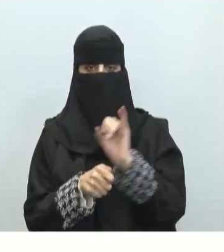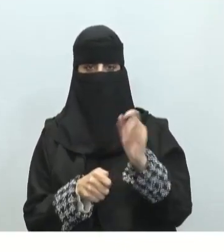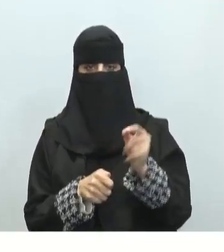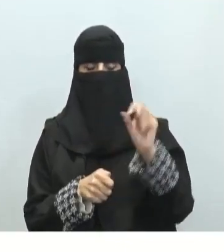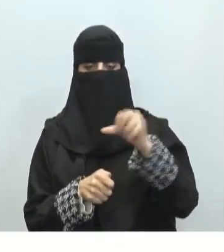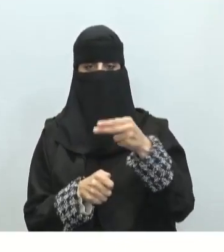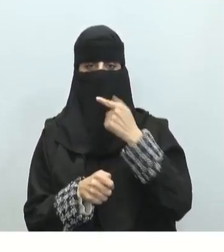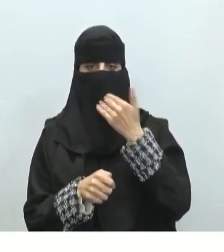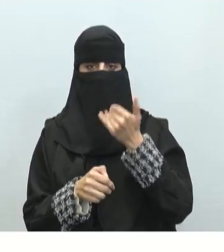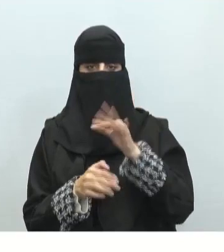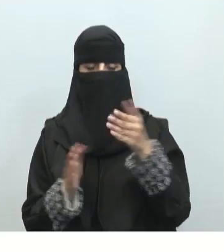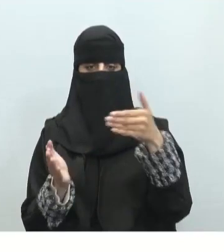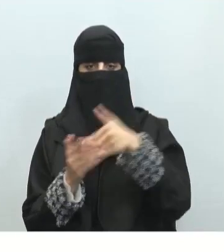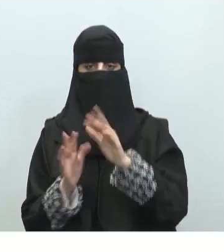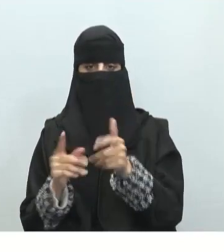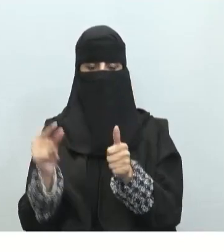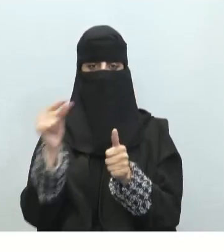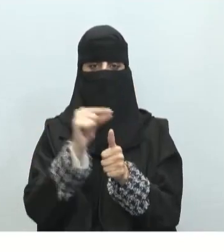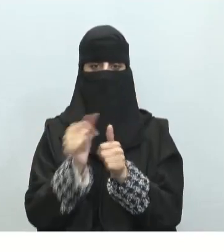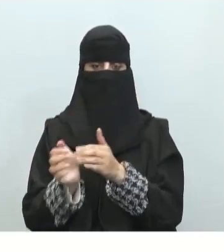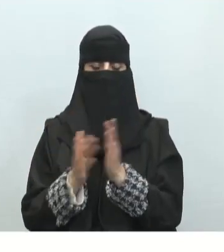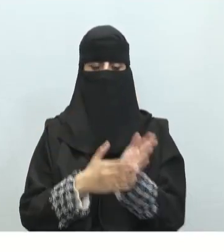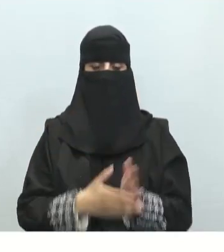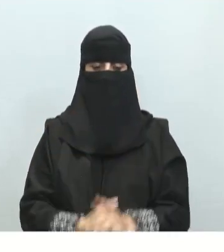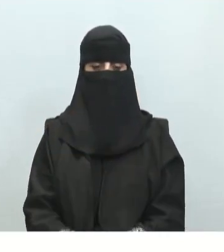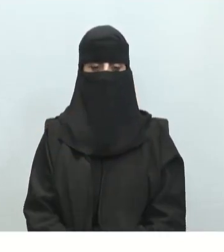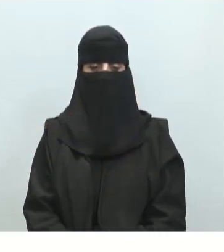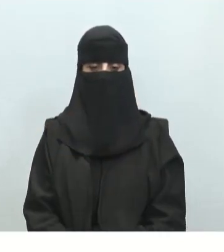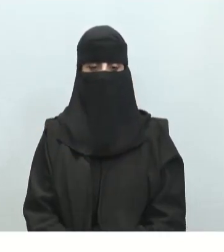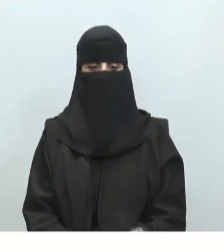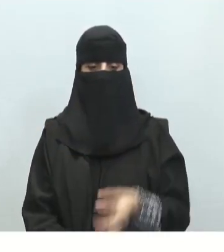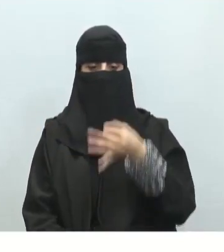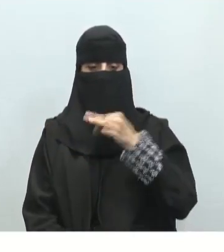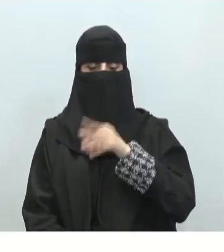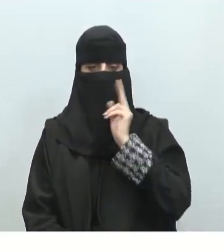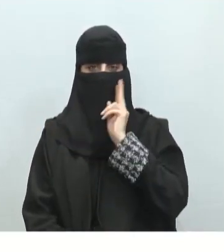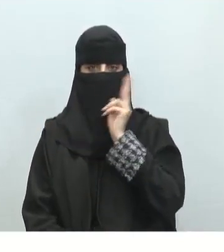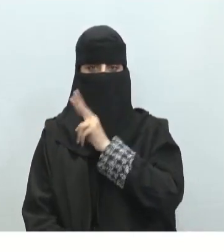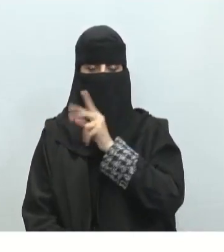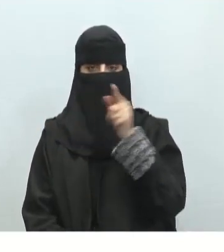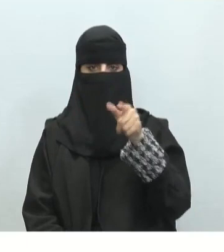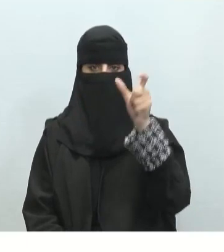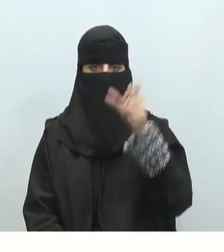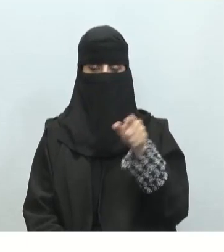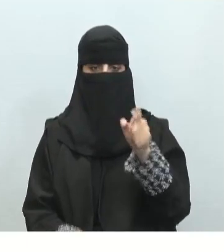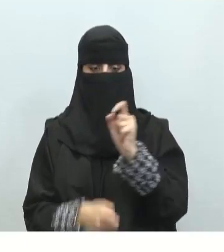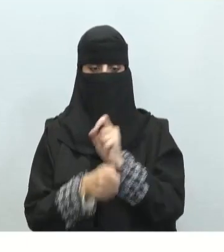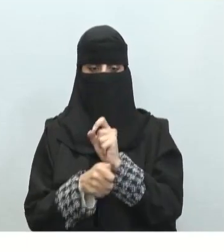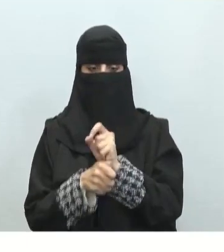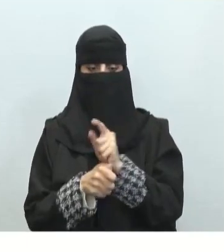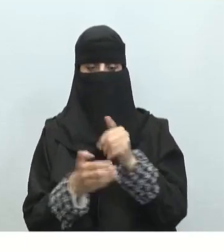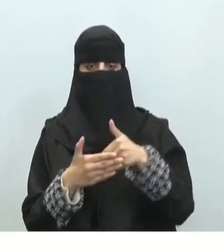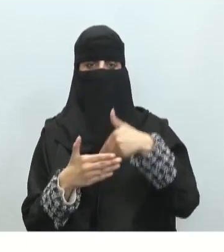الضم الظاهره على اخره ايضا استفيد ان الفاعل